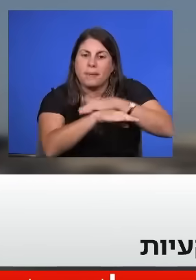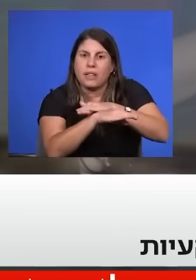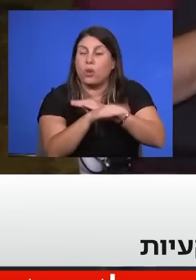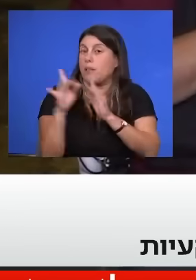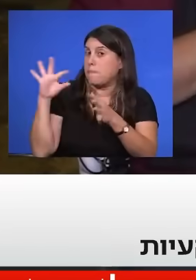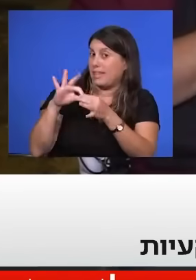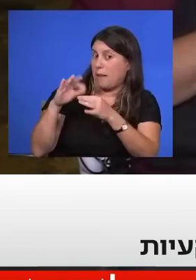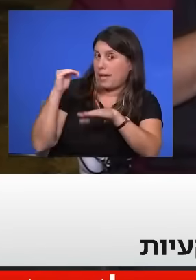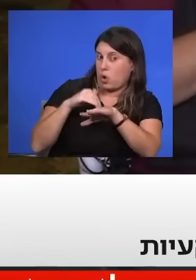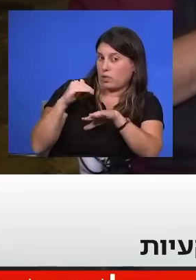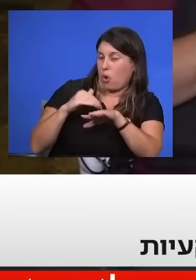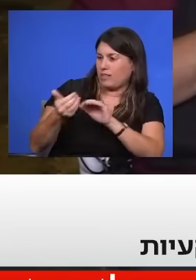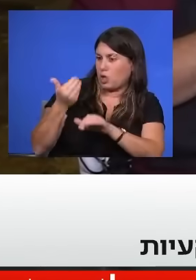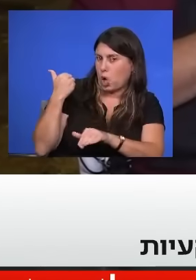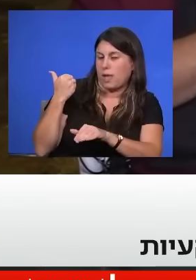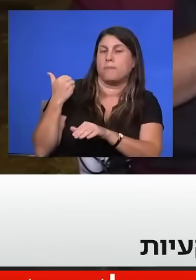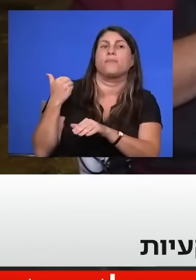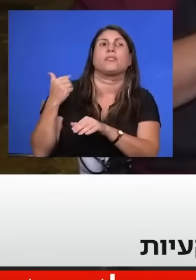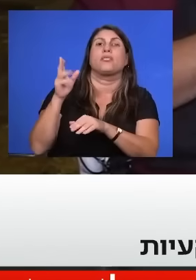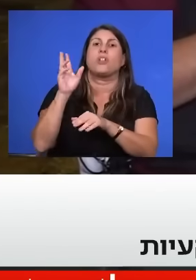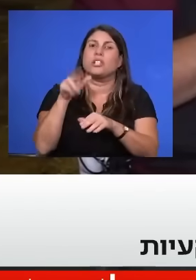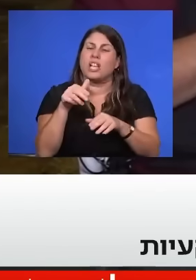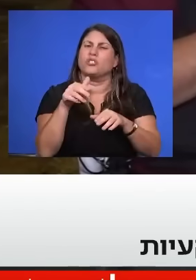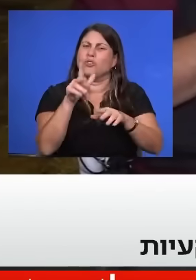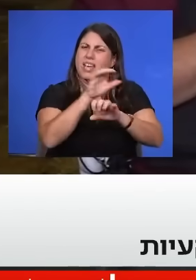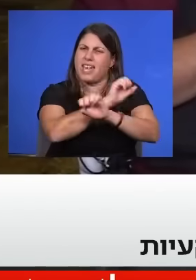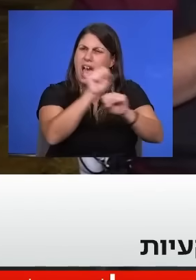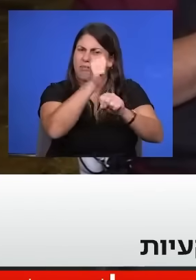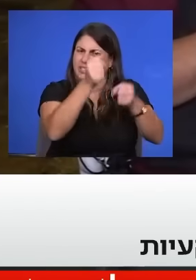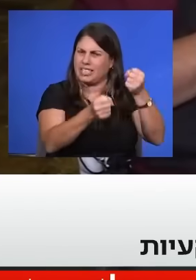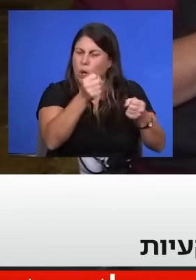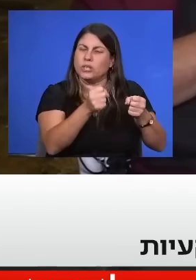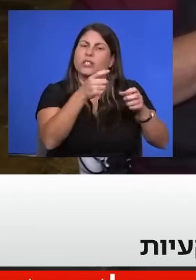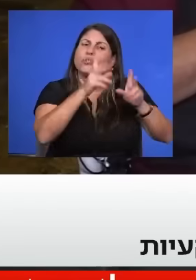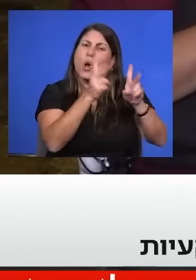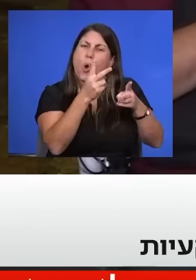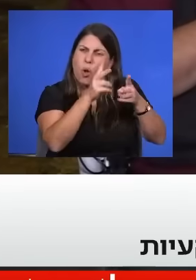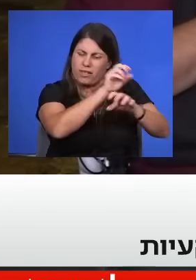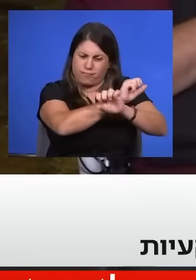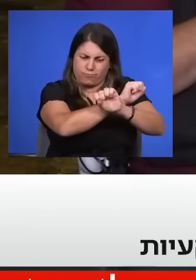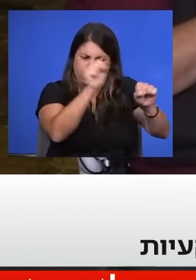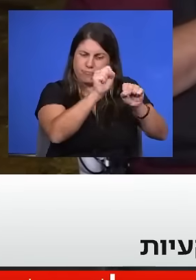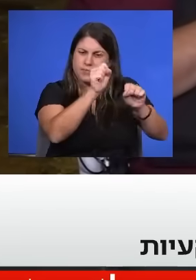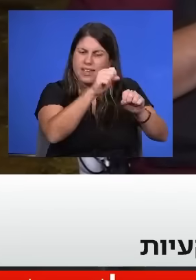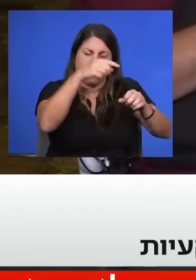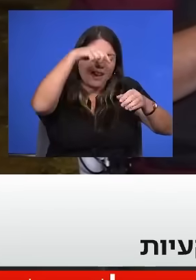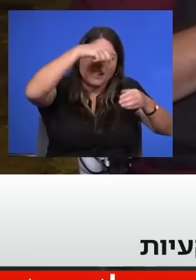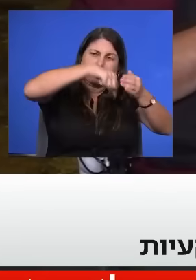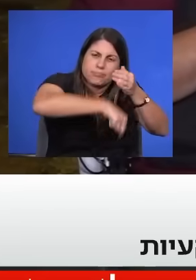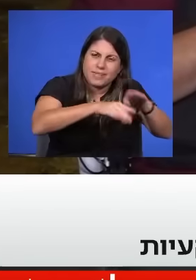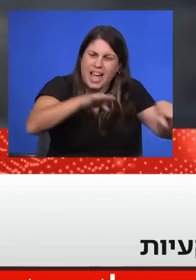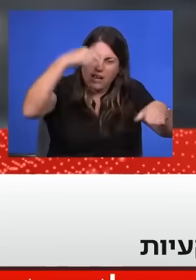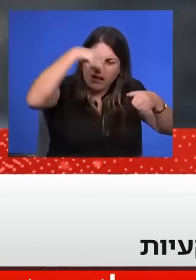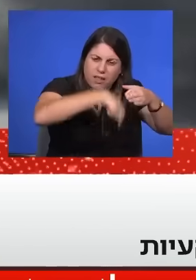כך שמגיעות הן הפצצות חודרות בונקרים, על היכולות האלה של פנים תת הקרקע על ידי חיל האוויר. כן, בצהל אמרו לנו, אבל